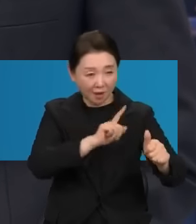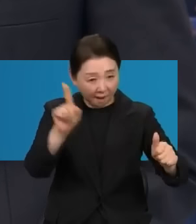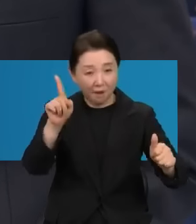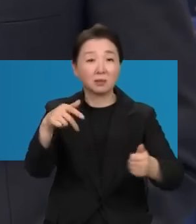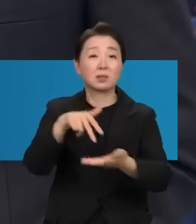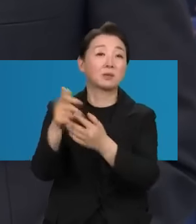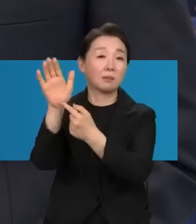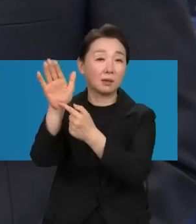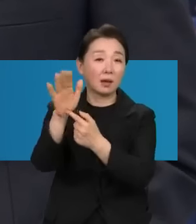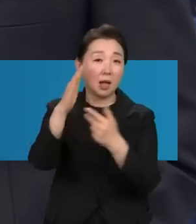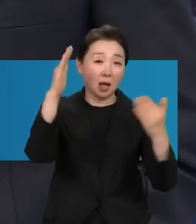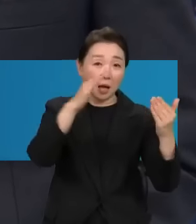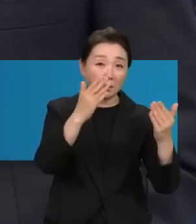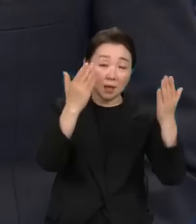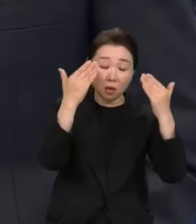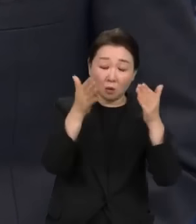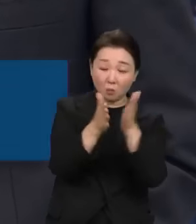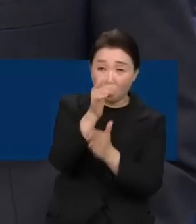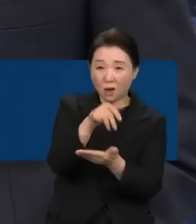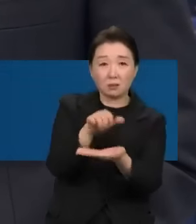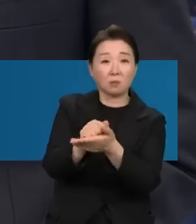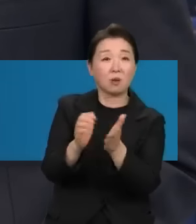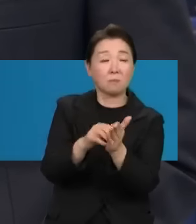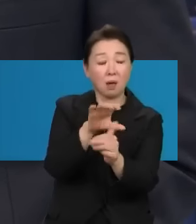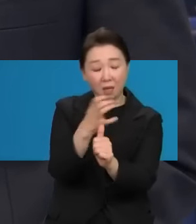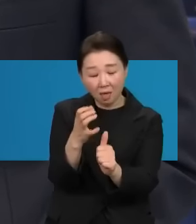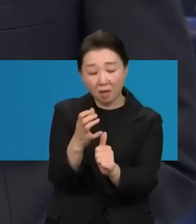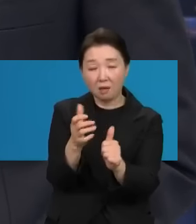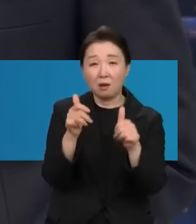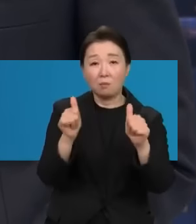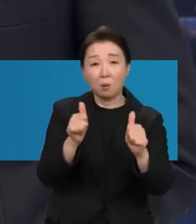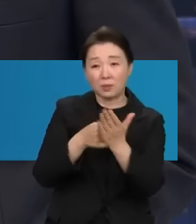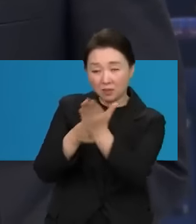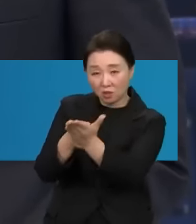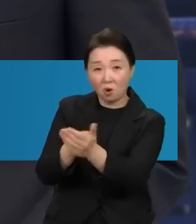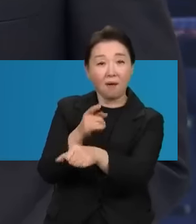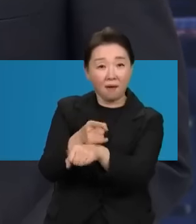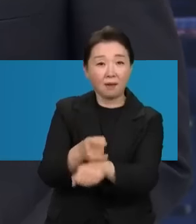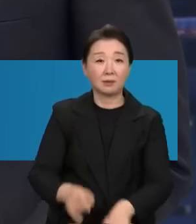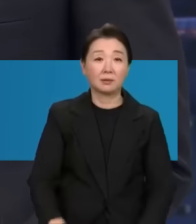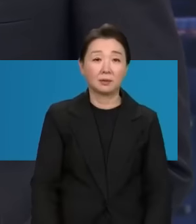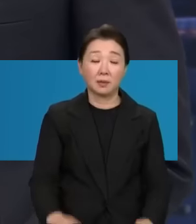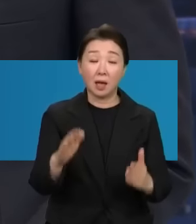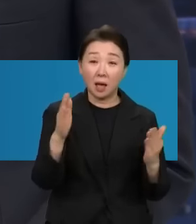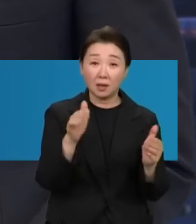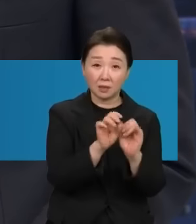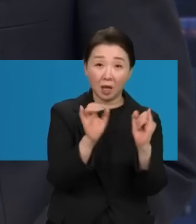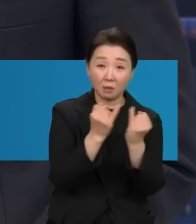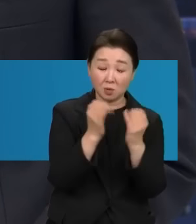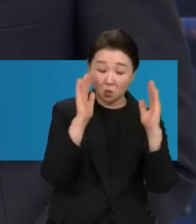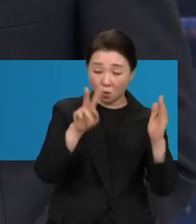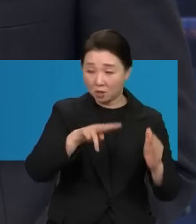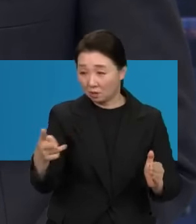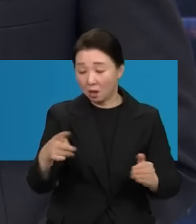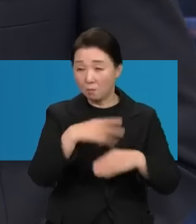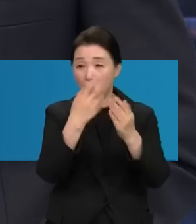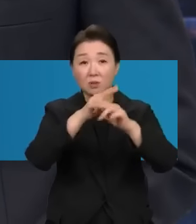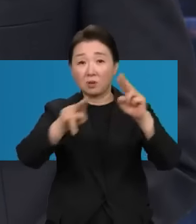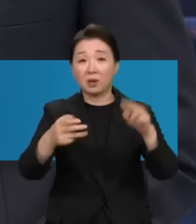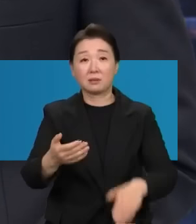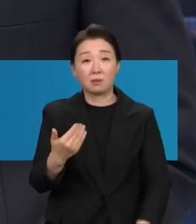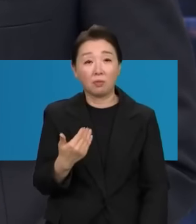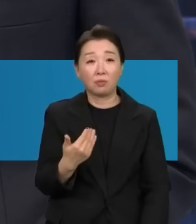밝혔습니다. 학생들이 학교 본관 점거를 풀도록 법원에 가처분 신청을 내겠다는 건데 학생들은 남녀공학 전환을 완전히 철회하기